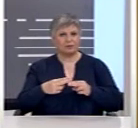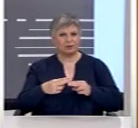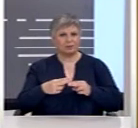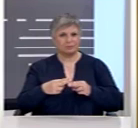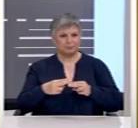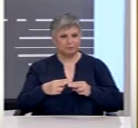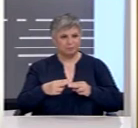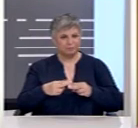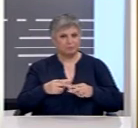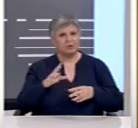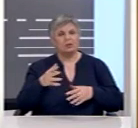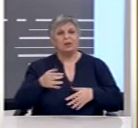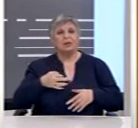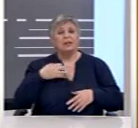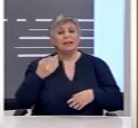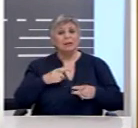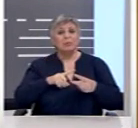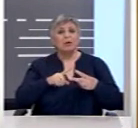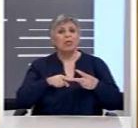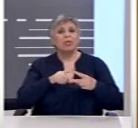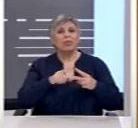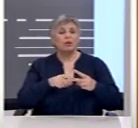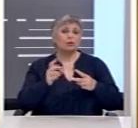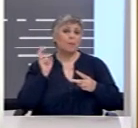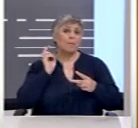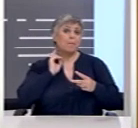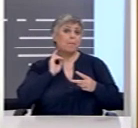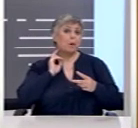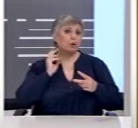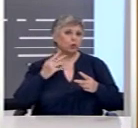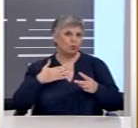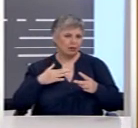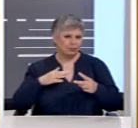Είπαμε για τα δύο πρωτόκολλα. Στο πρωτόκολλο αυτό το οποίο υπογράψαμε